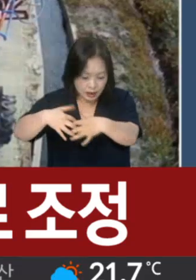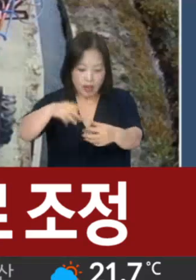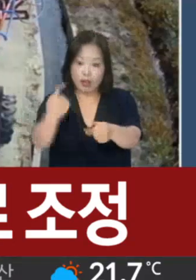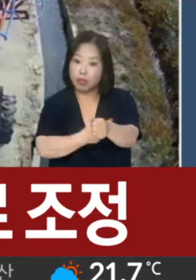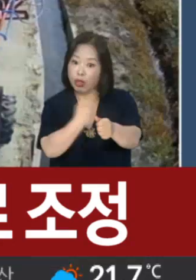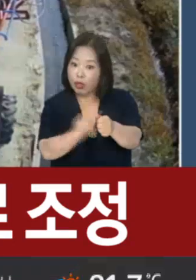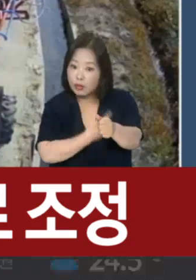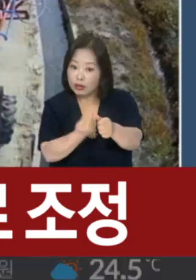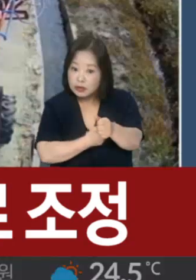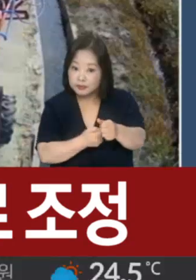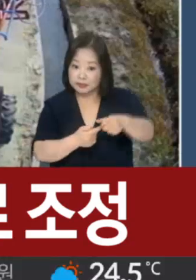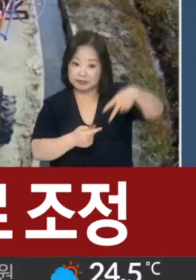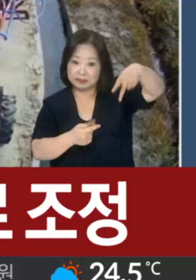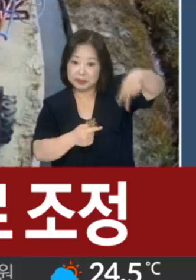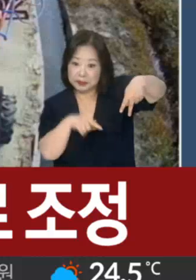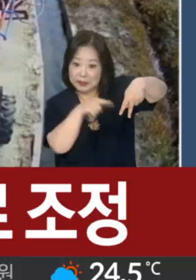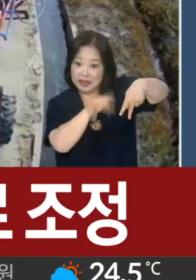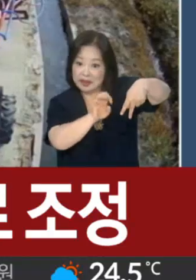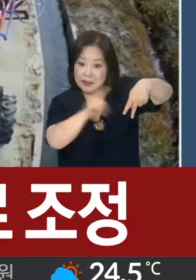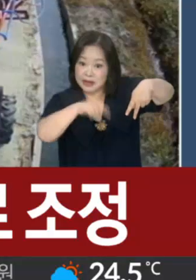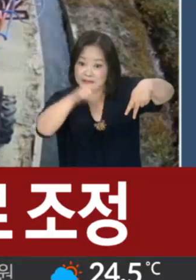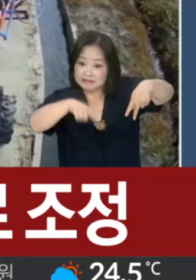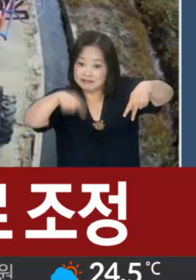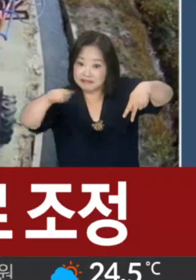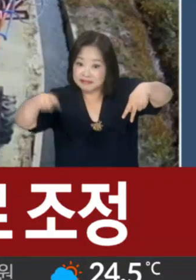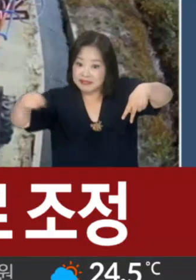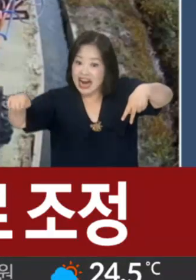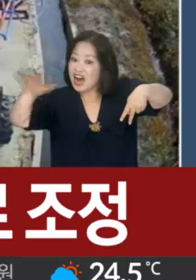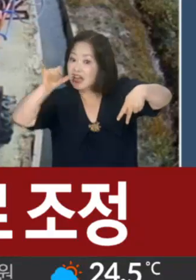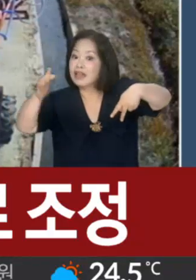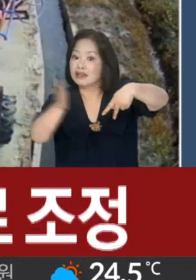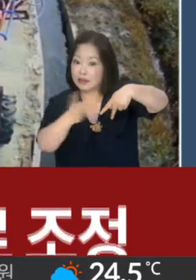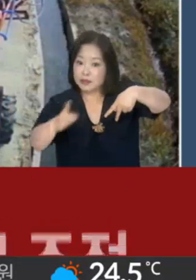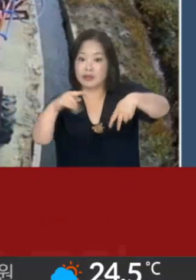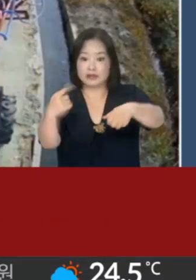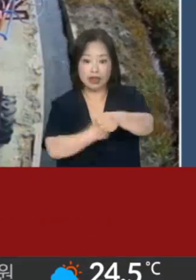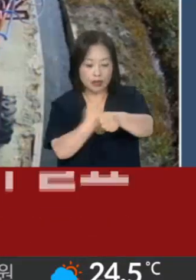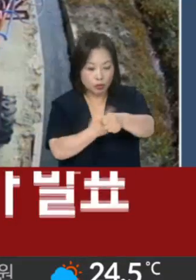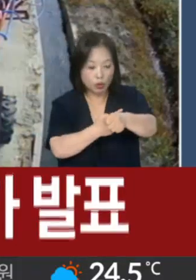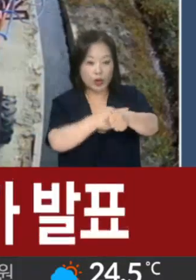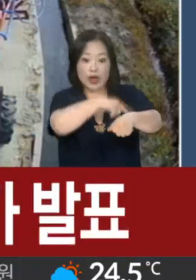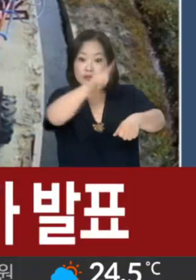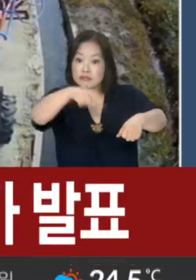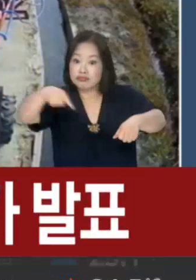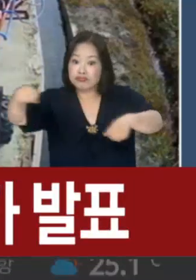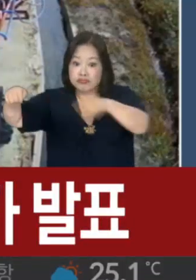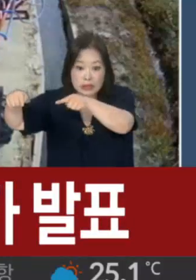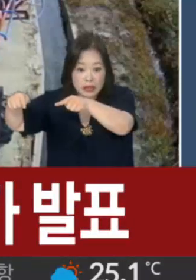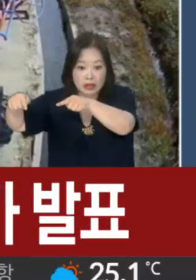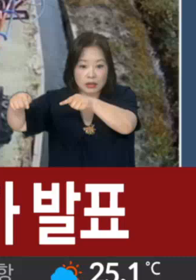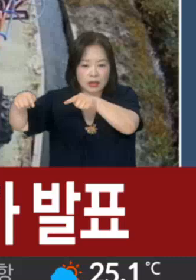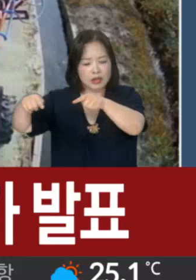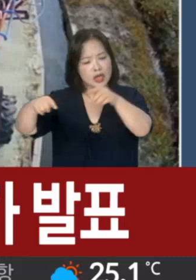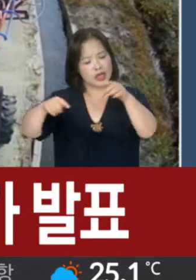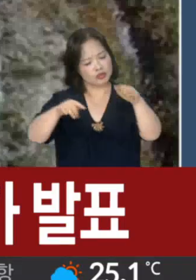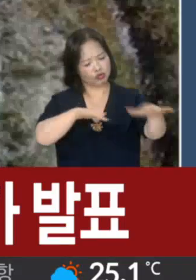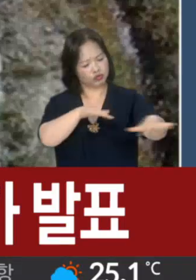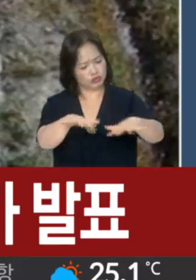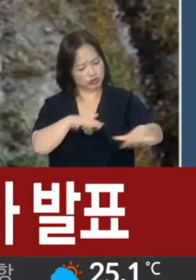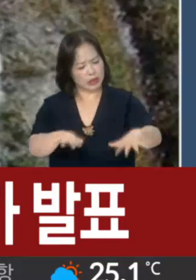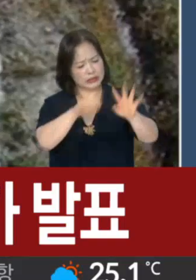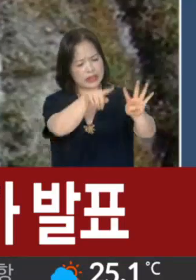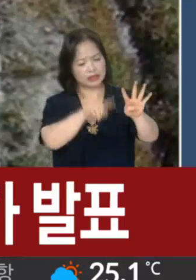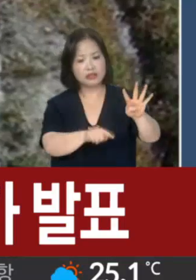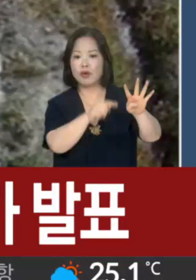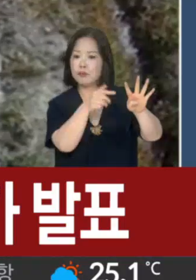자동으로 이 피파를 감지를 하고요. 예. 그래서 이제 피파에 자동으로 감지된 수준이 말씀하신 대로 이제 규모 4.7에 해당이